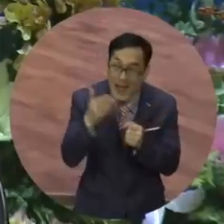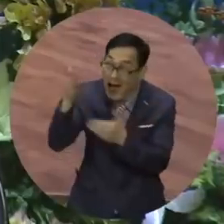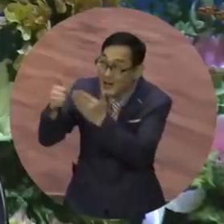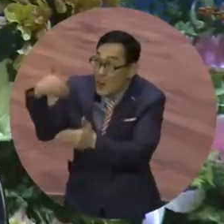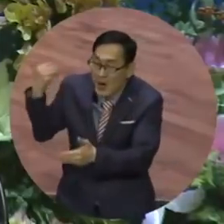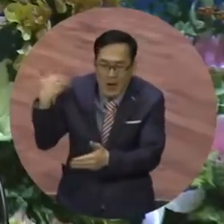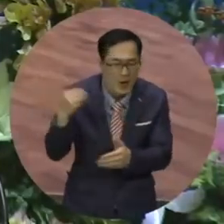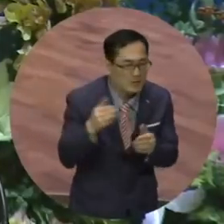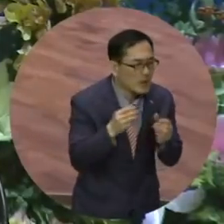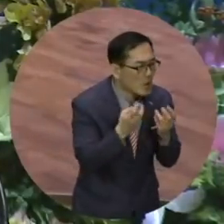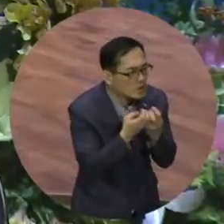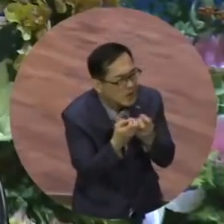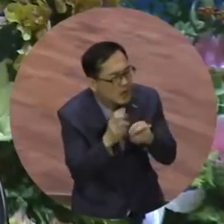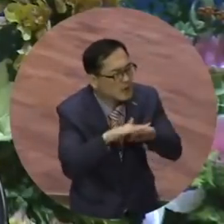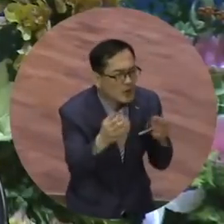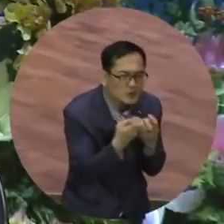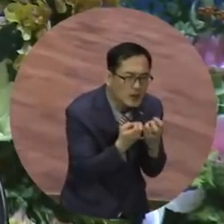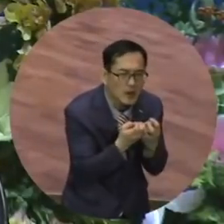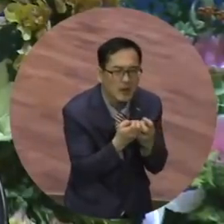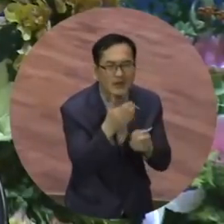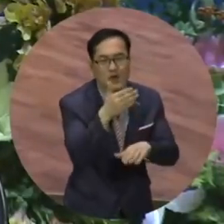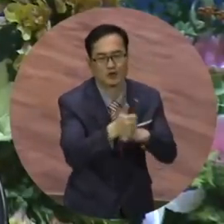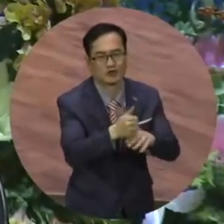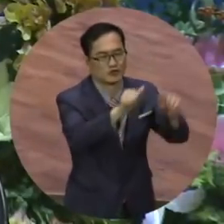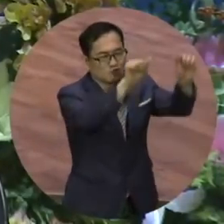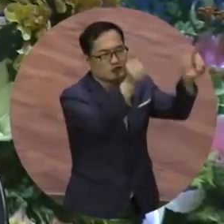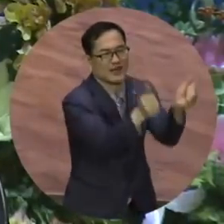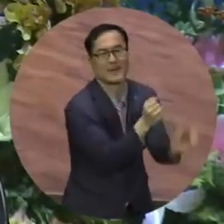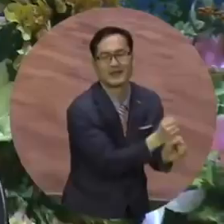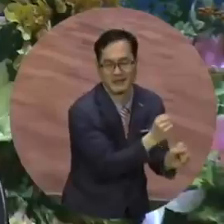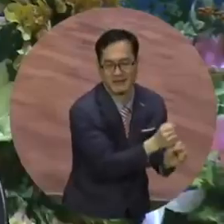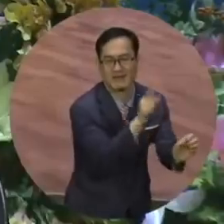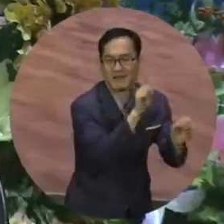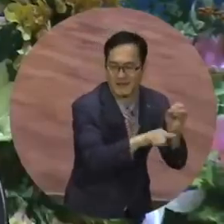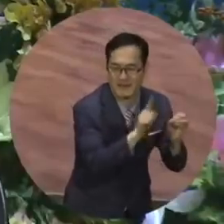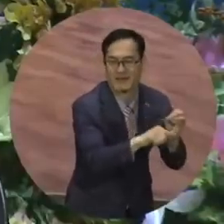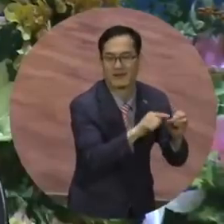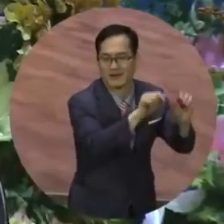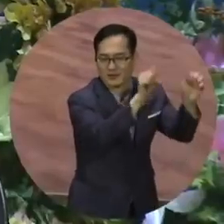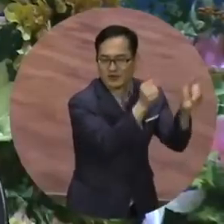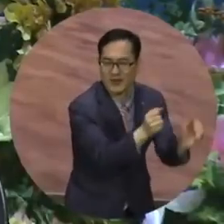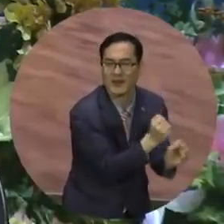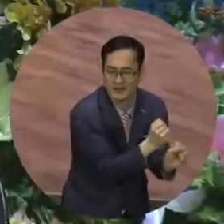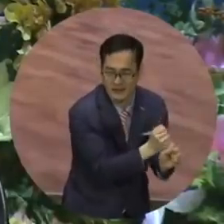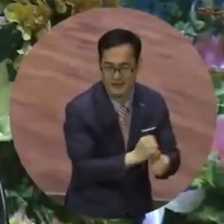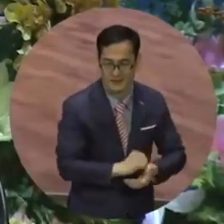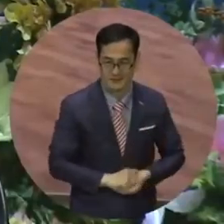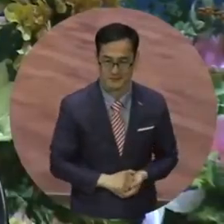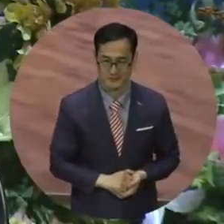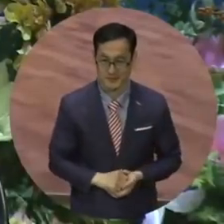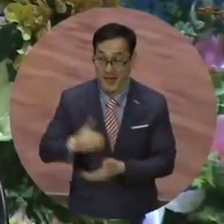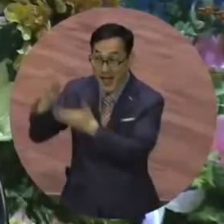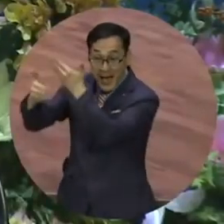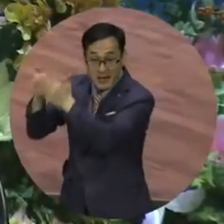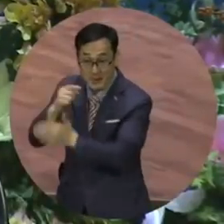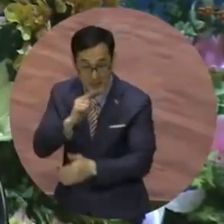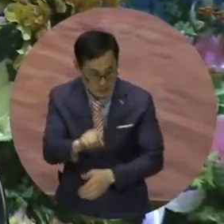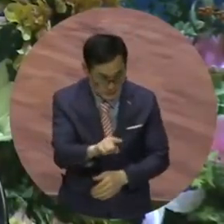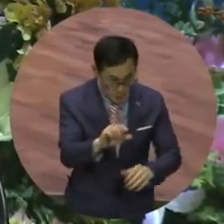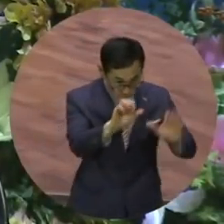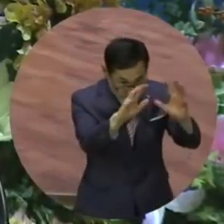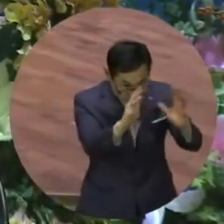형상을 만들어요. 성경은 하나님 말씀은 하늘의 것, 땅의 것, 바다의 것 어떤 형상도 만들지 마라